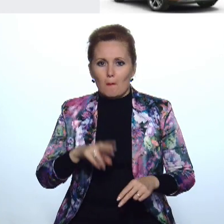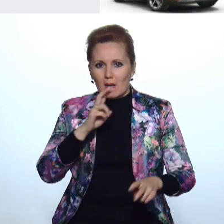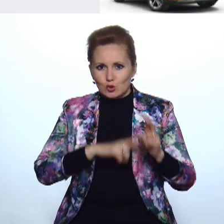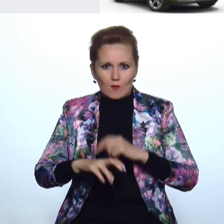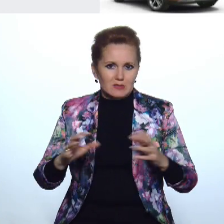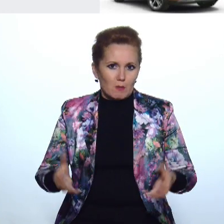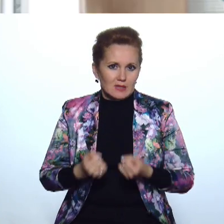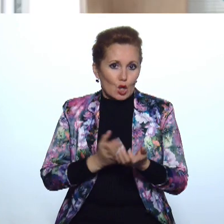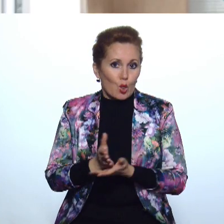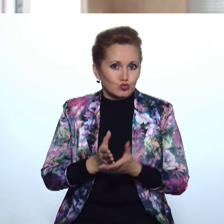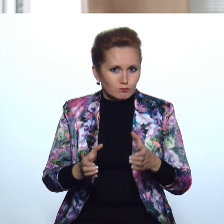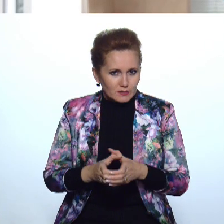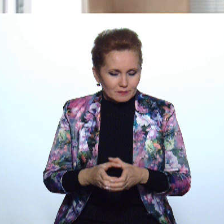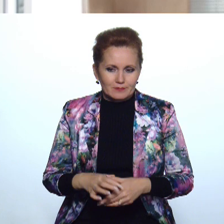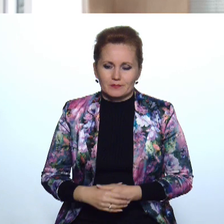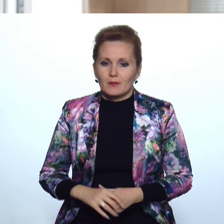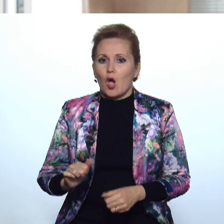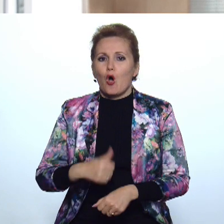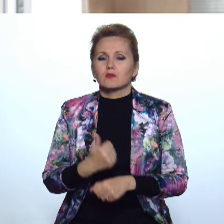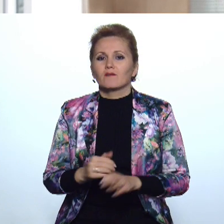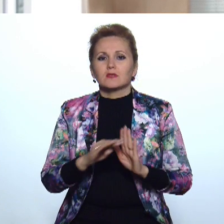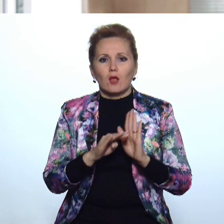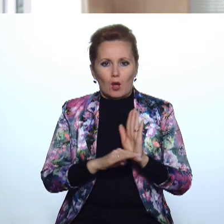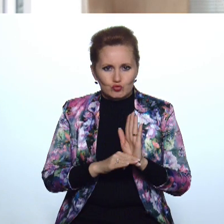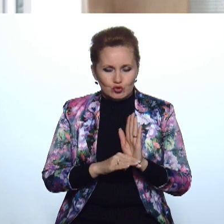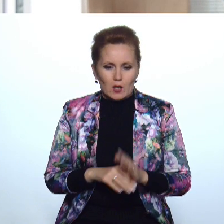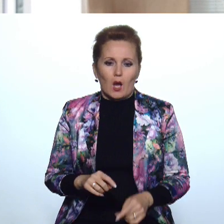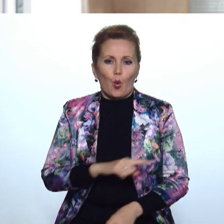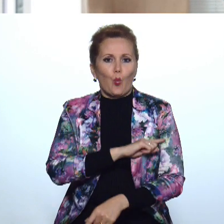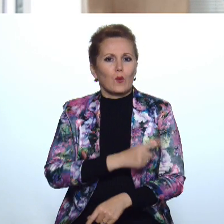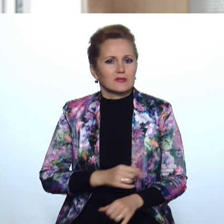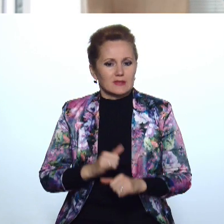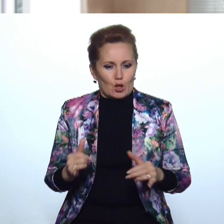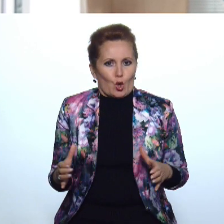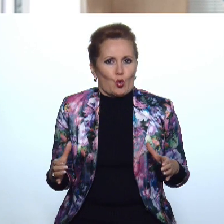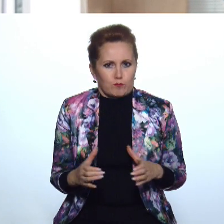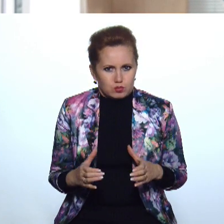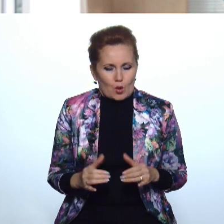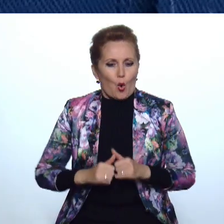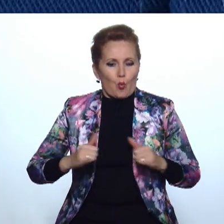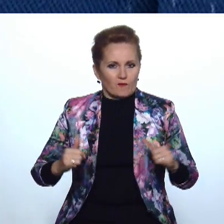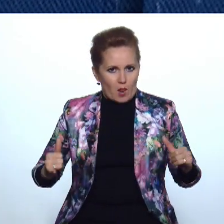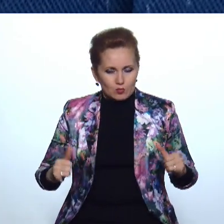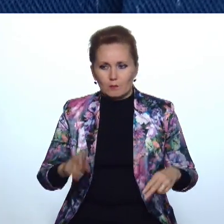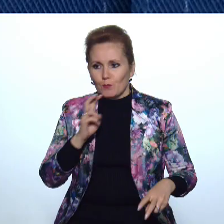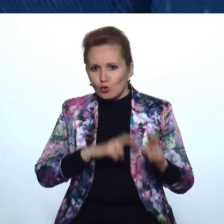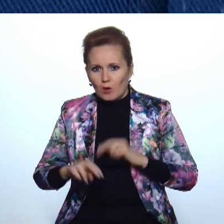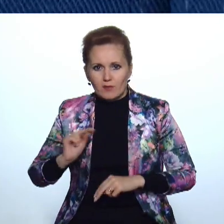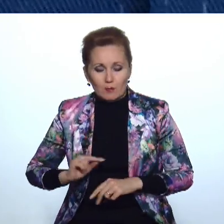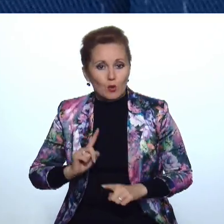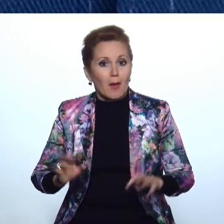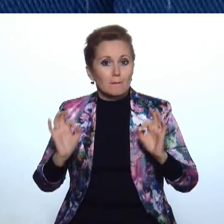службы республики. Основная задача нам – это усилить группировку на поисковые работы. А для того,